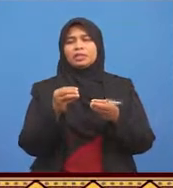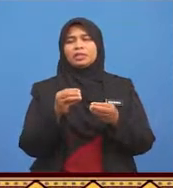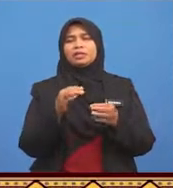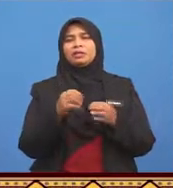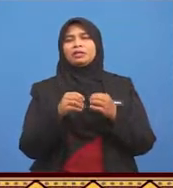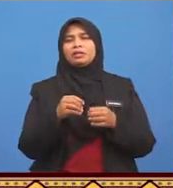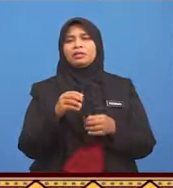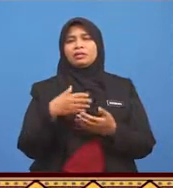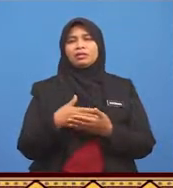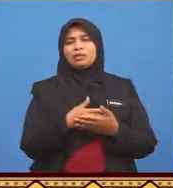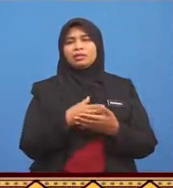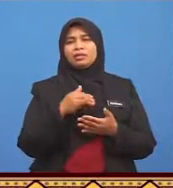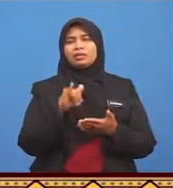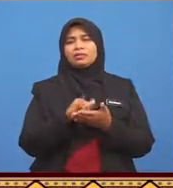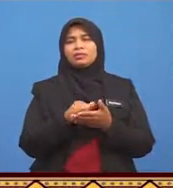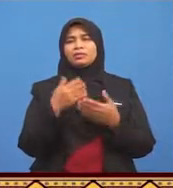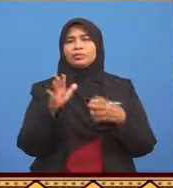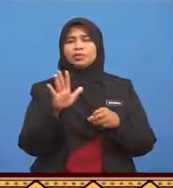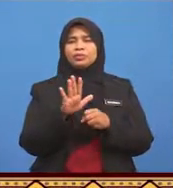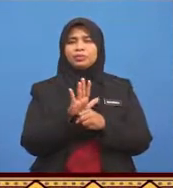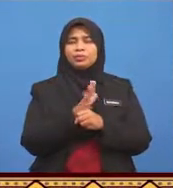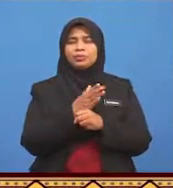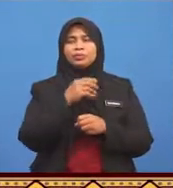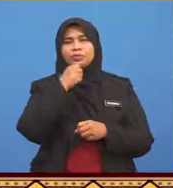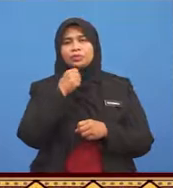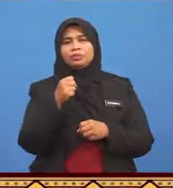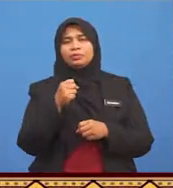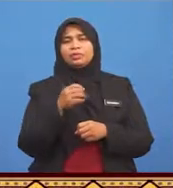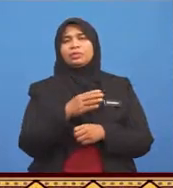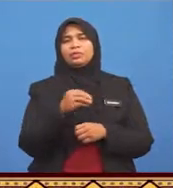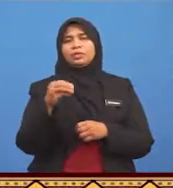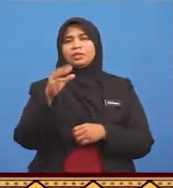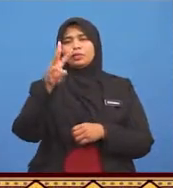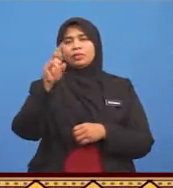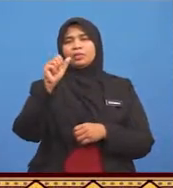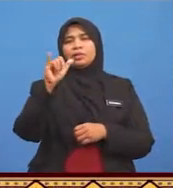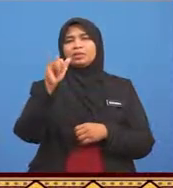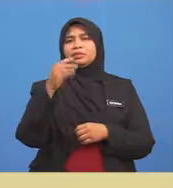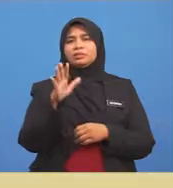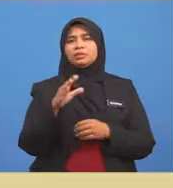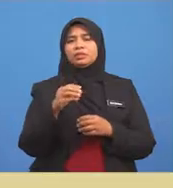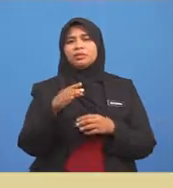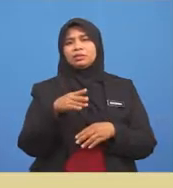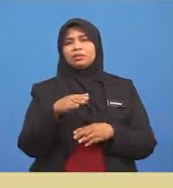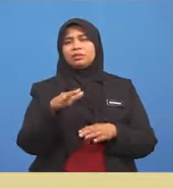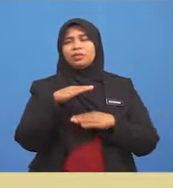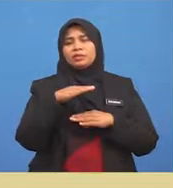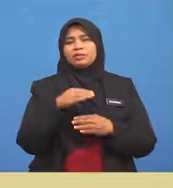wali atau penjaganya berpuas hati melihat tahap kematangannya.